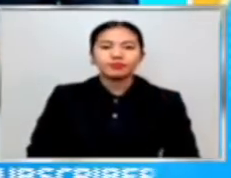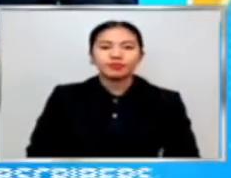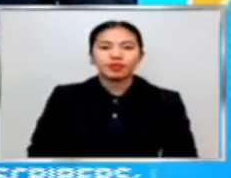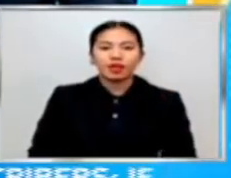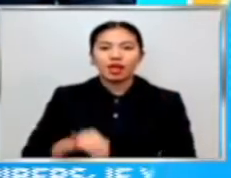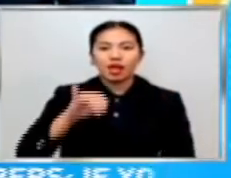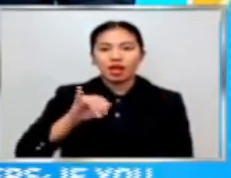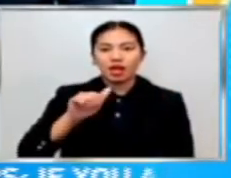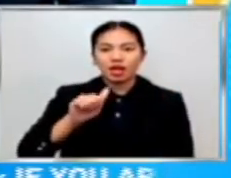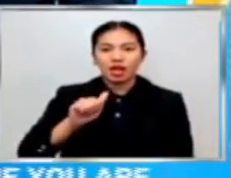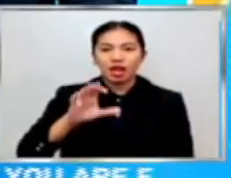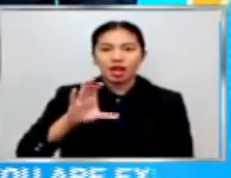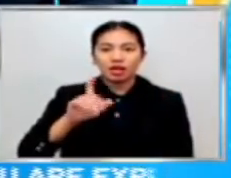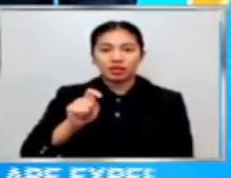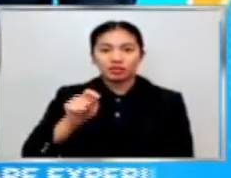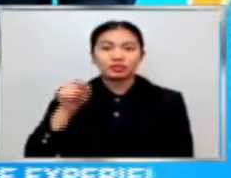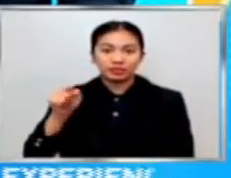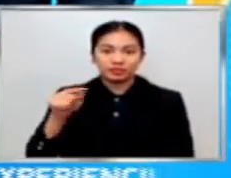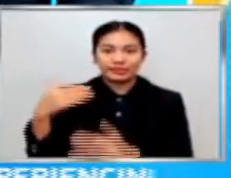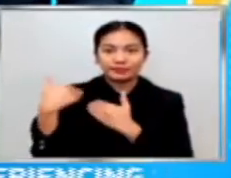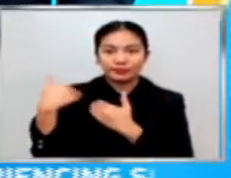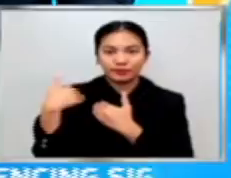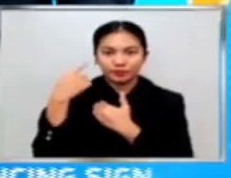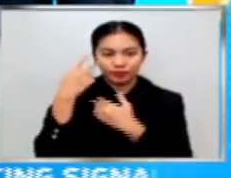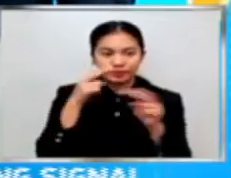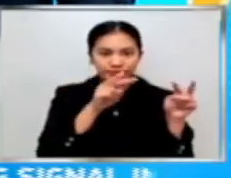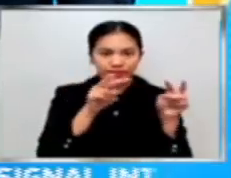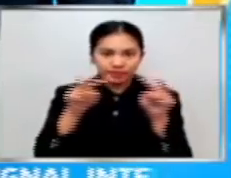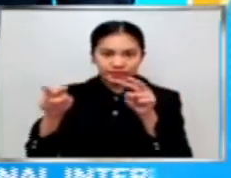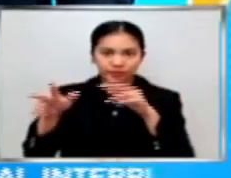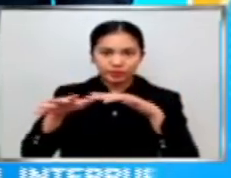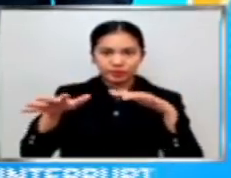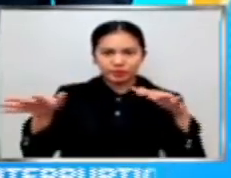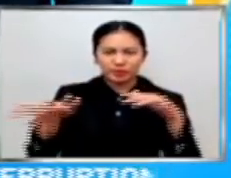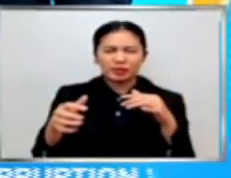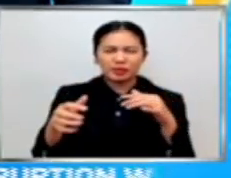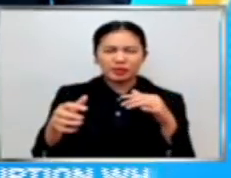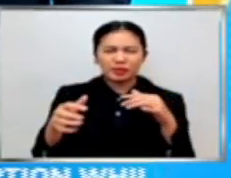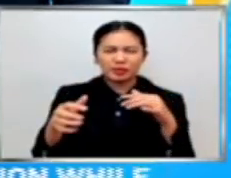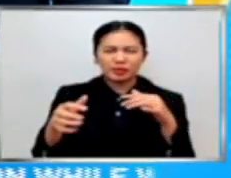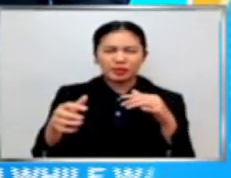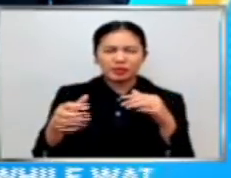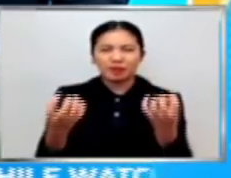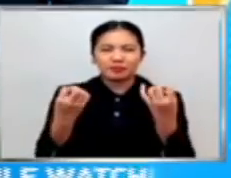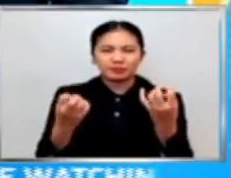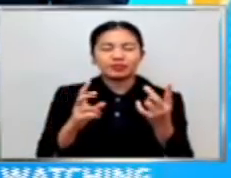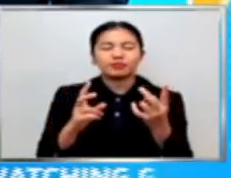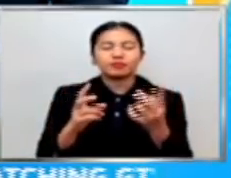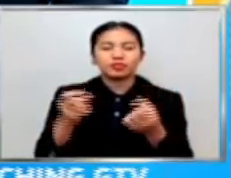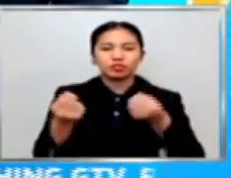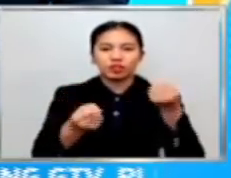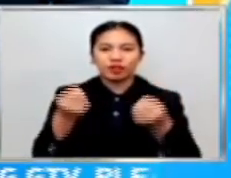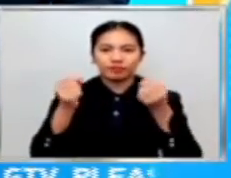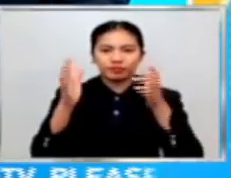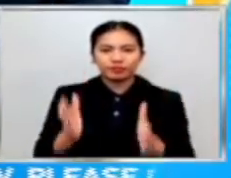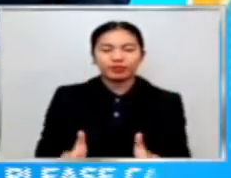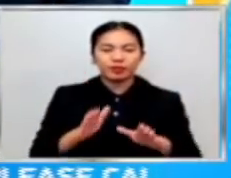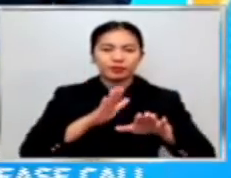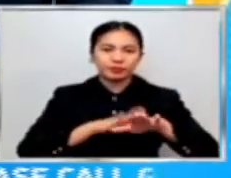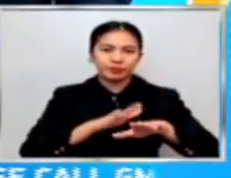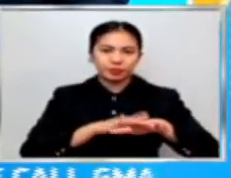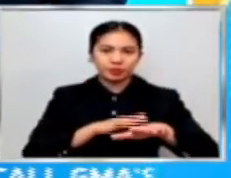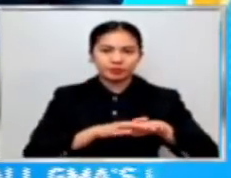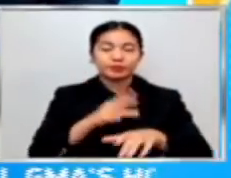for Traffic kaninang umaga, daang-daang driver ang nasita. Para sa detalye, may ulat on the spot si Alan Gatos ng Super